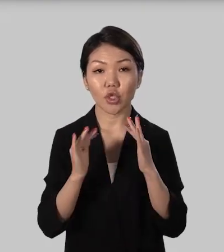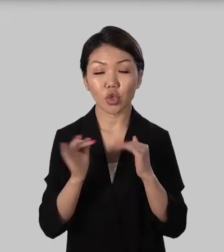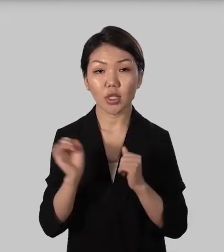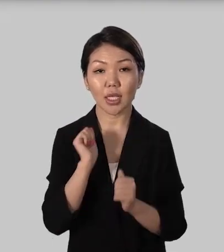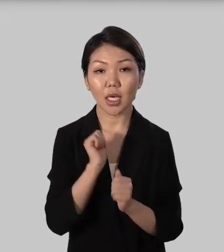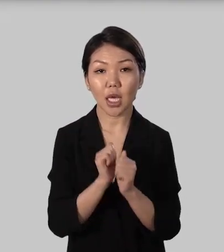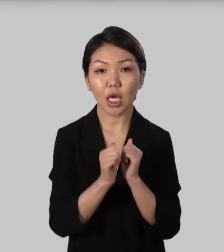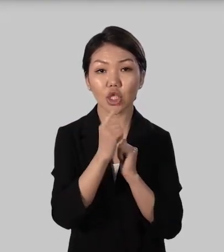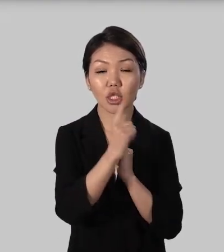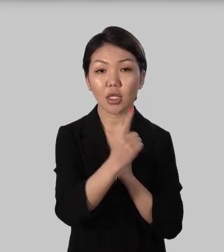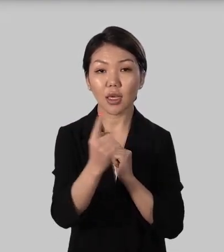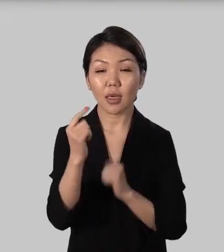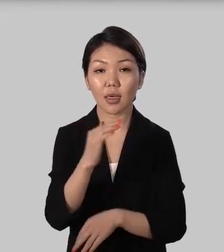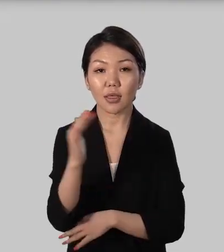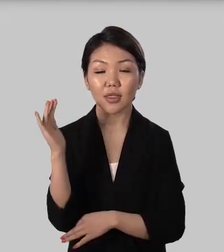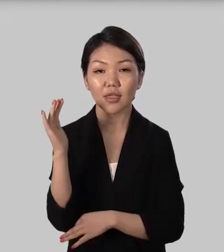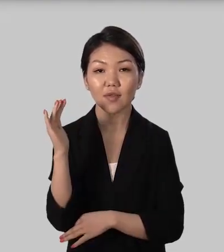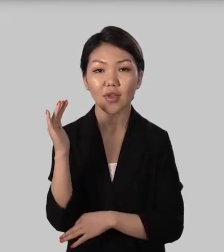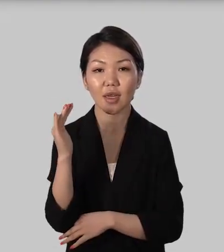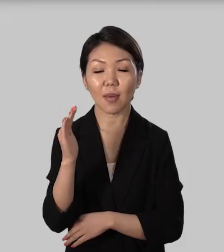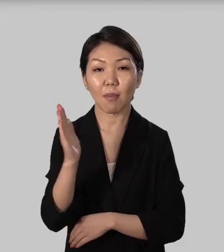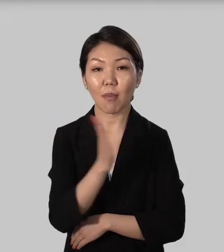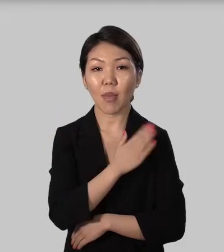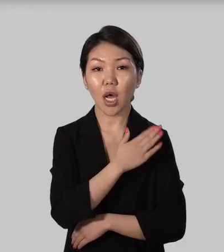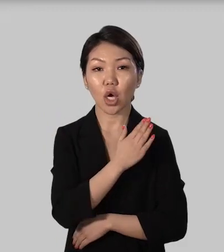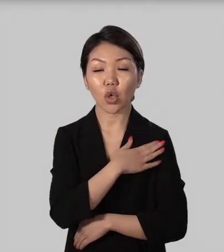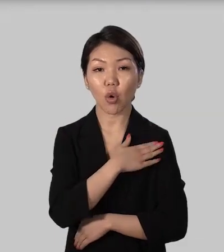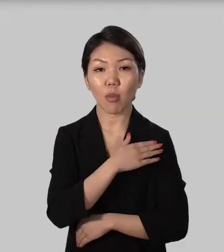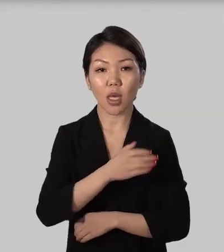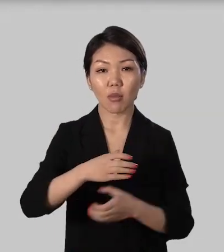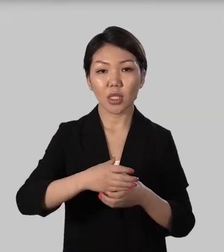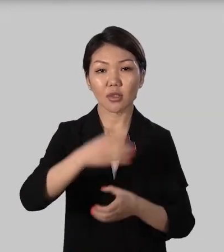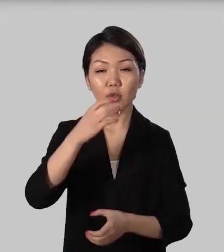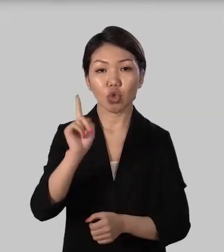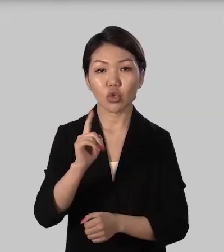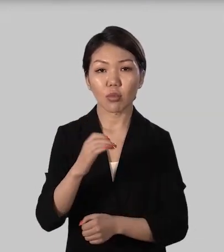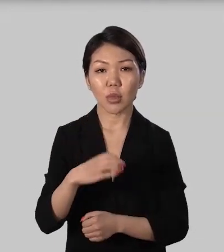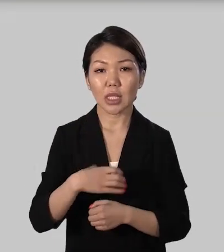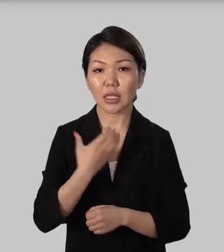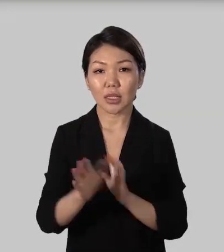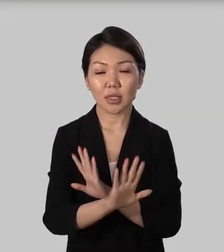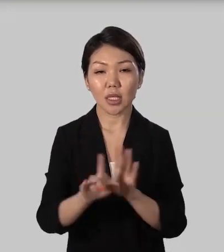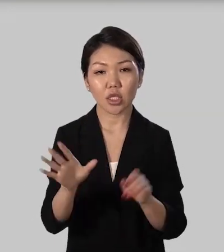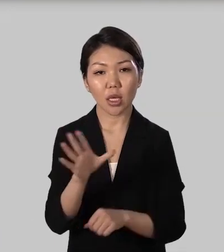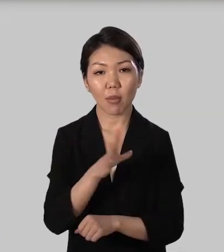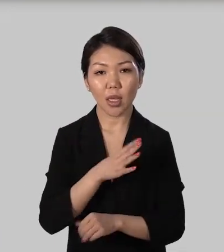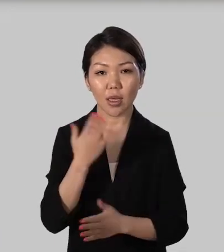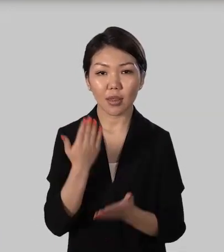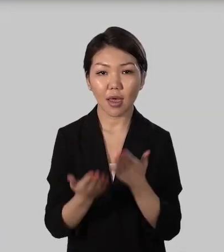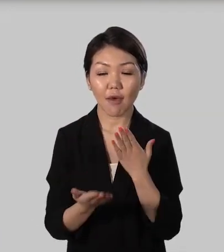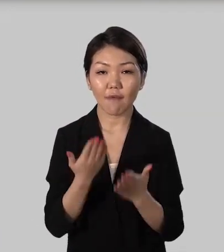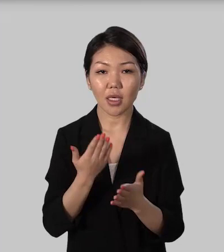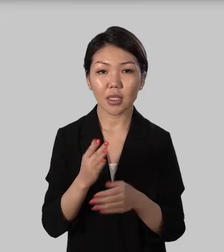каждое дерево похлопал вы по стволу чтобы ему не так страшно было наверное